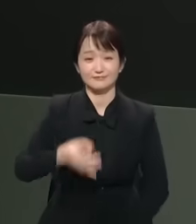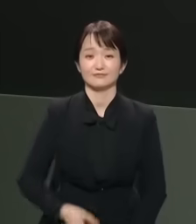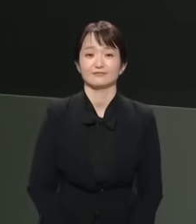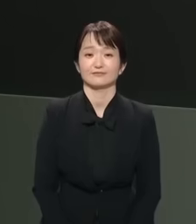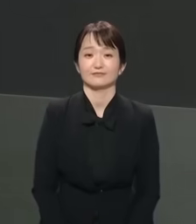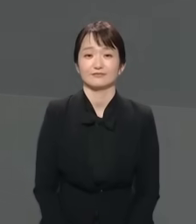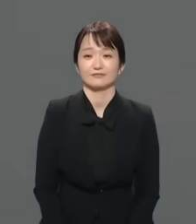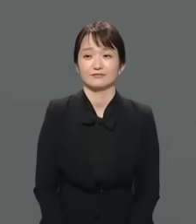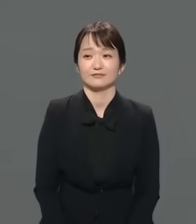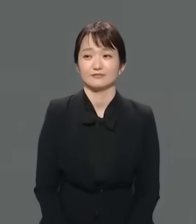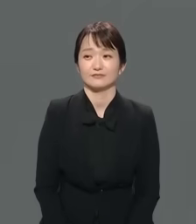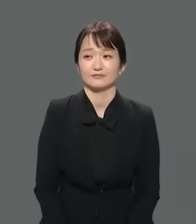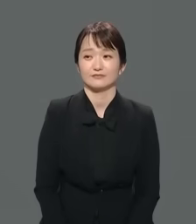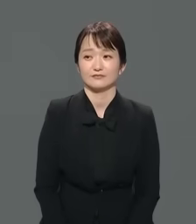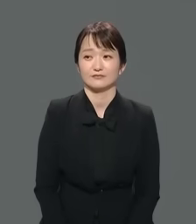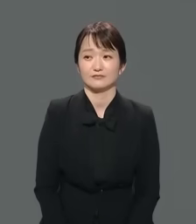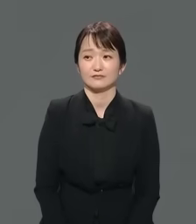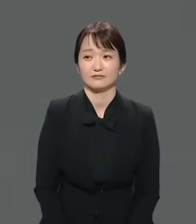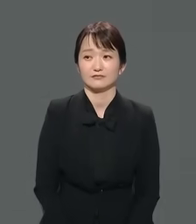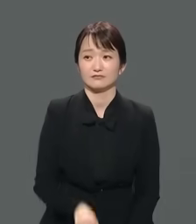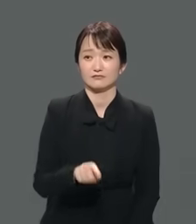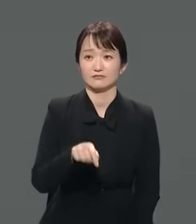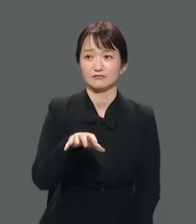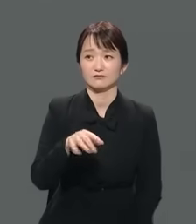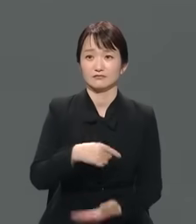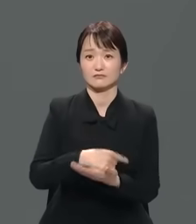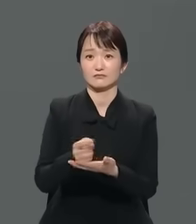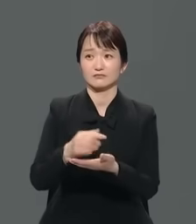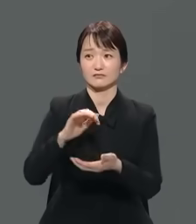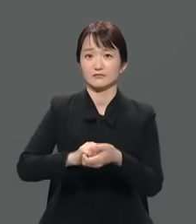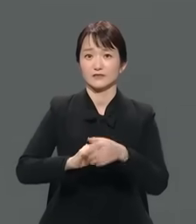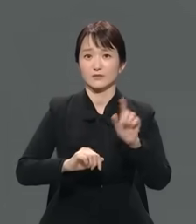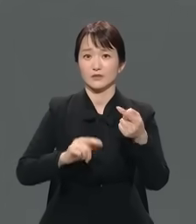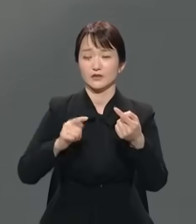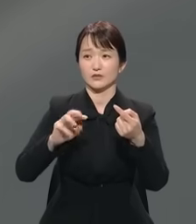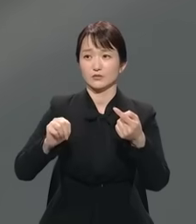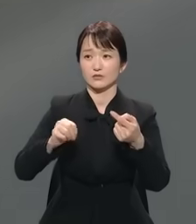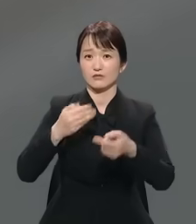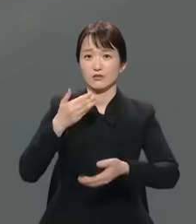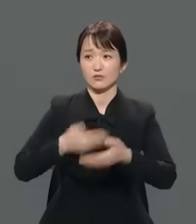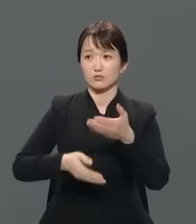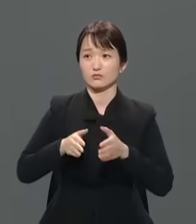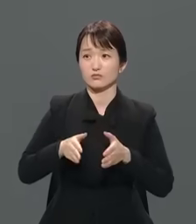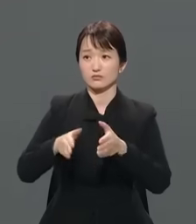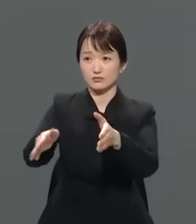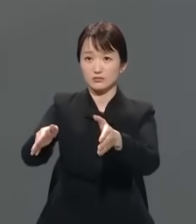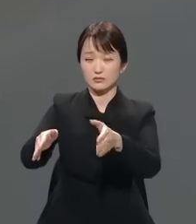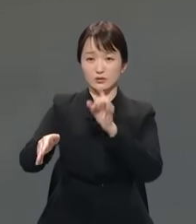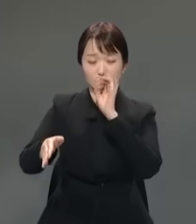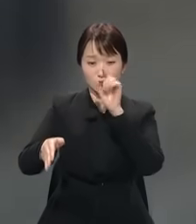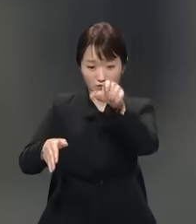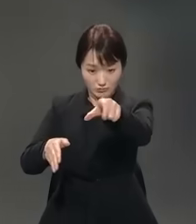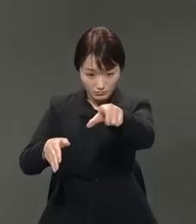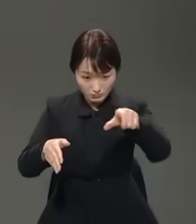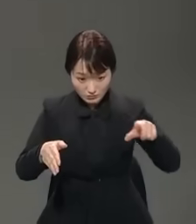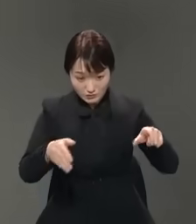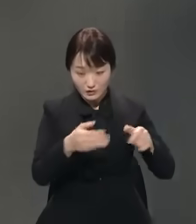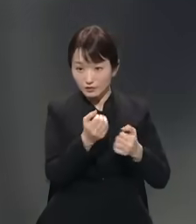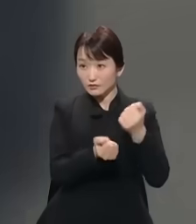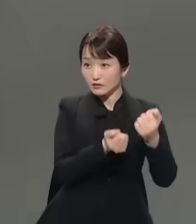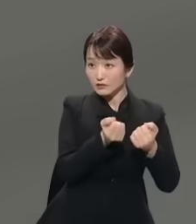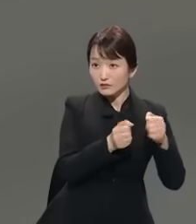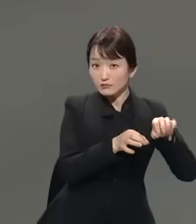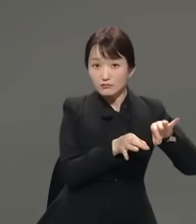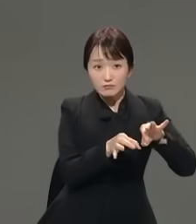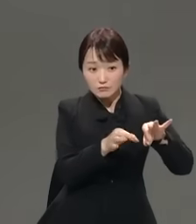만나보시죠. 자, 여기는 속도 제한 시속 100km의 고속도로. 그런데 저 중앙분리대 쪽에 웬 자전거가. 아니